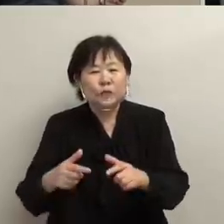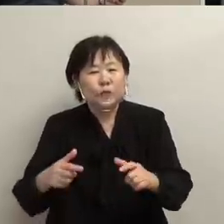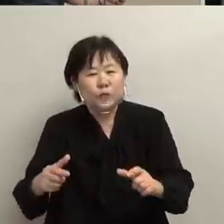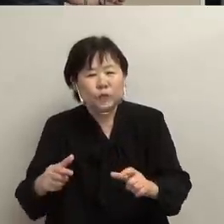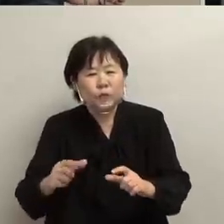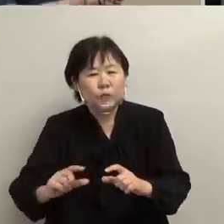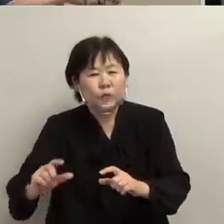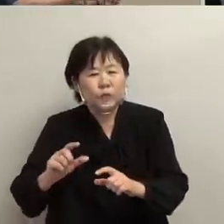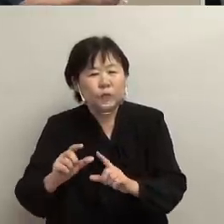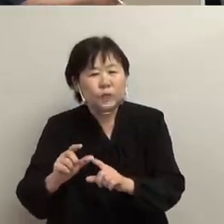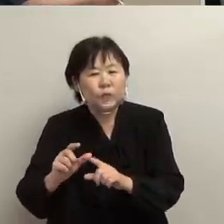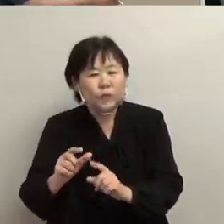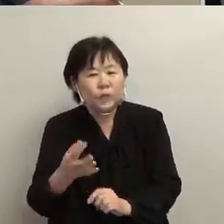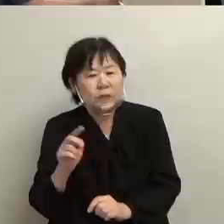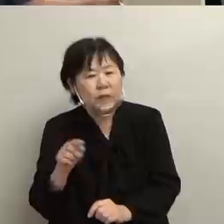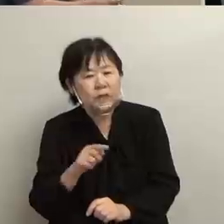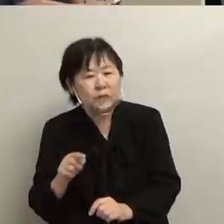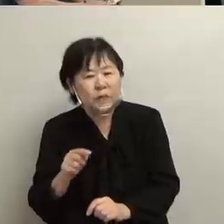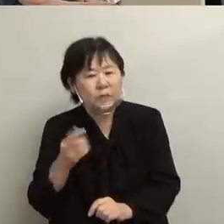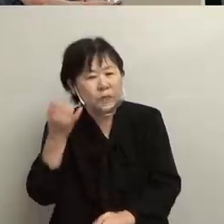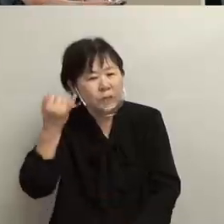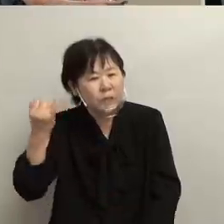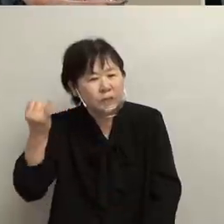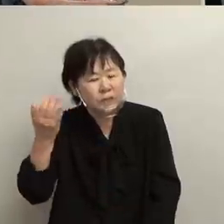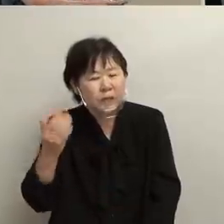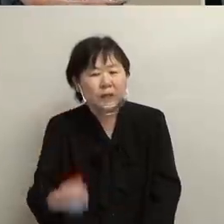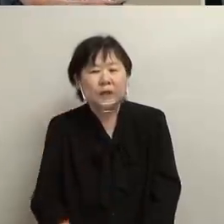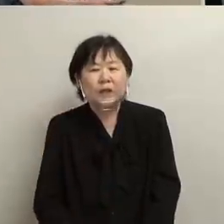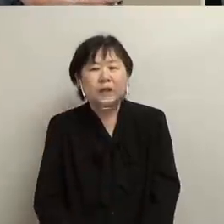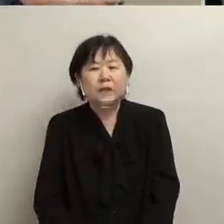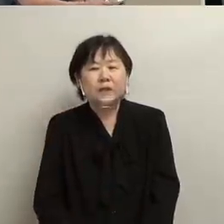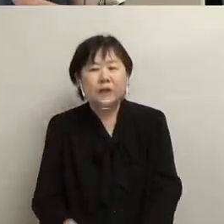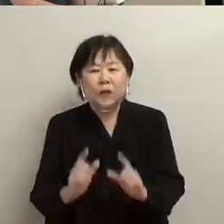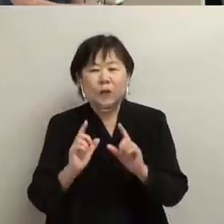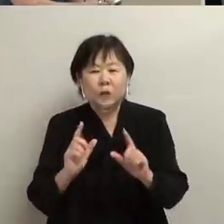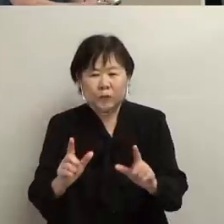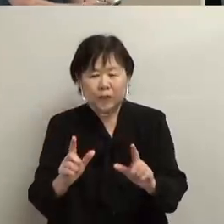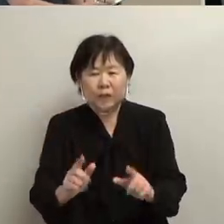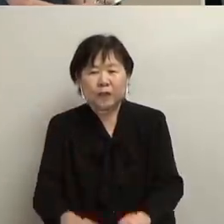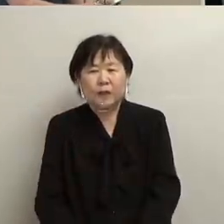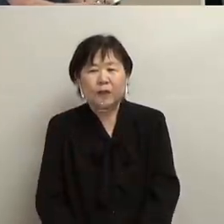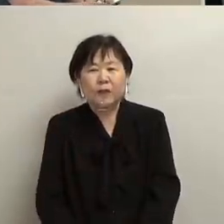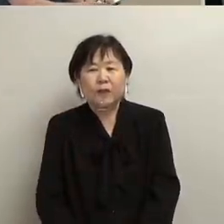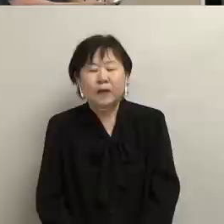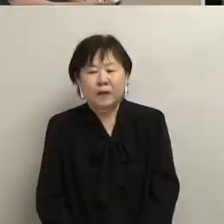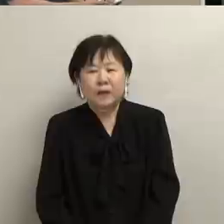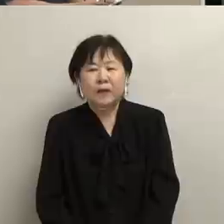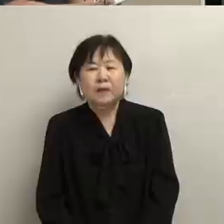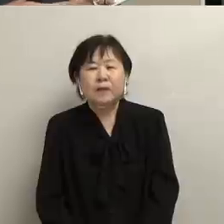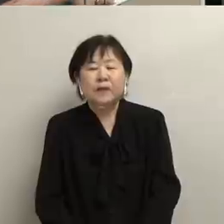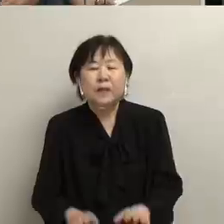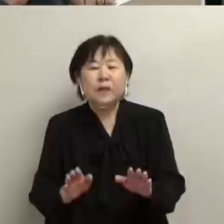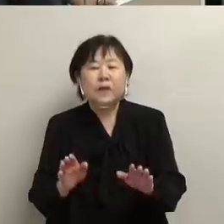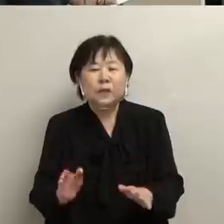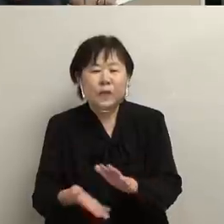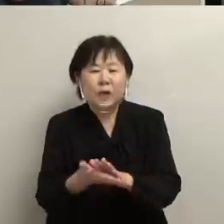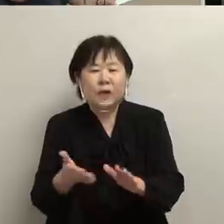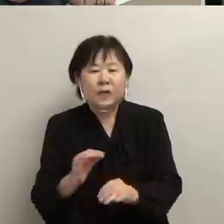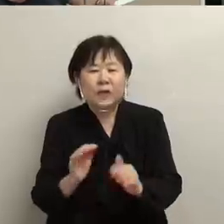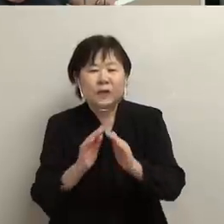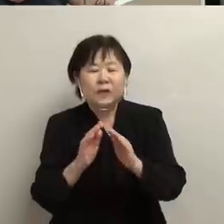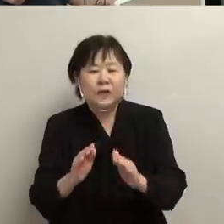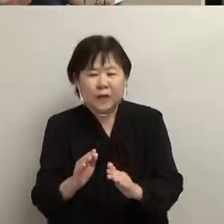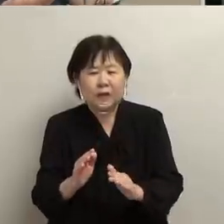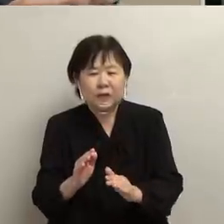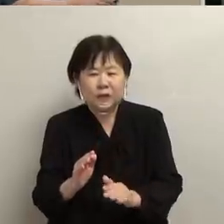くらいおりこうリンとなるようなイメージなんでしょうか今日の確か電磁あの県議会の本会議でも探し妻が出て答えた時